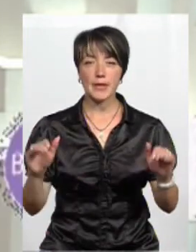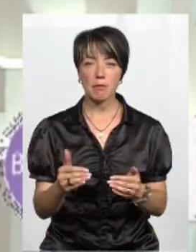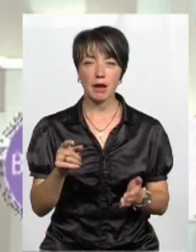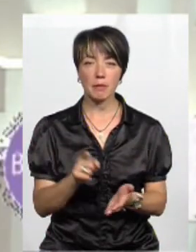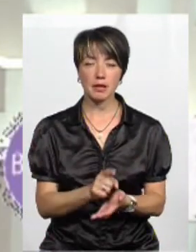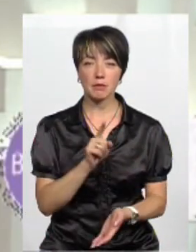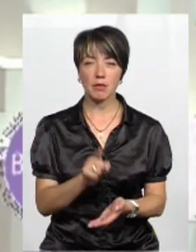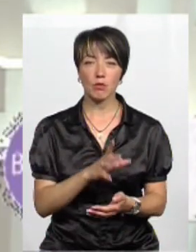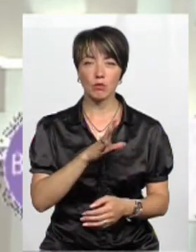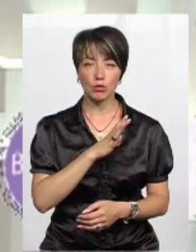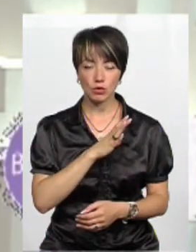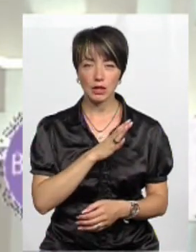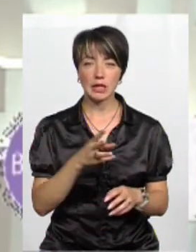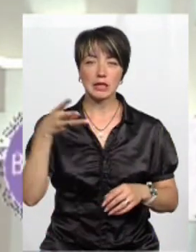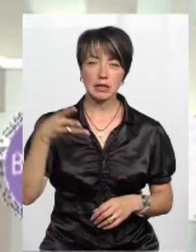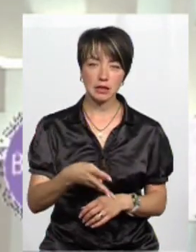мінімальна пенсія має бути